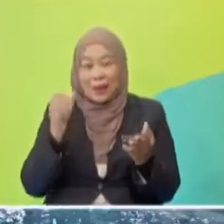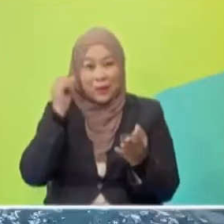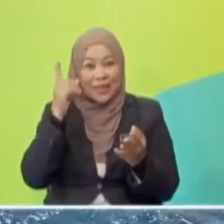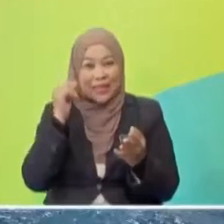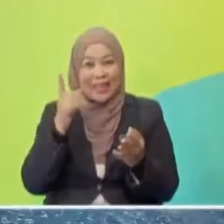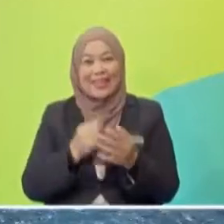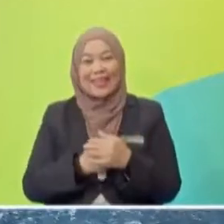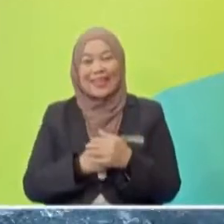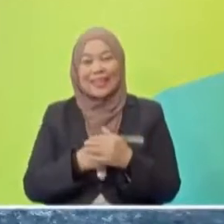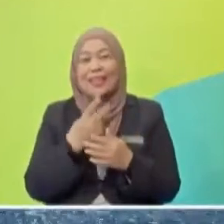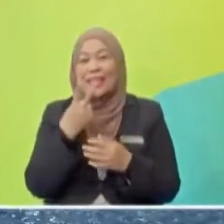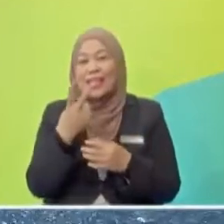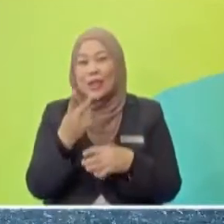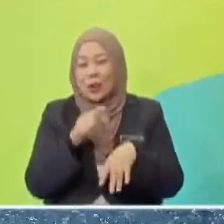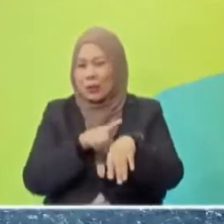ini dia itu